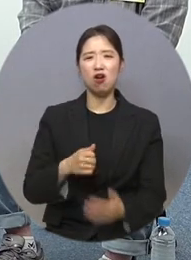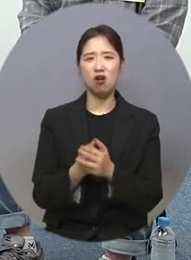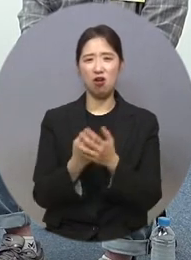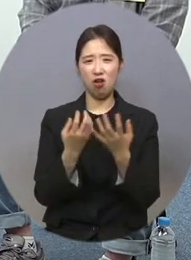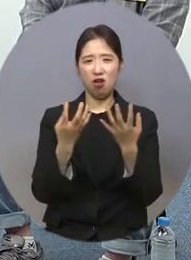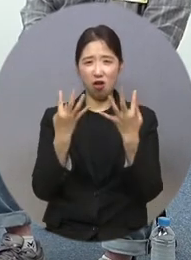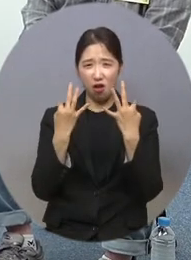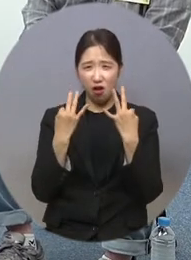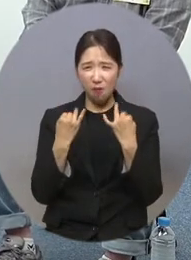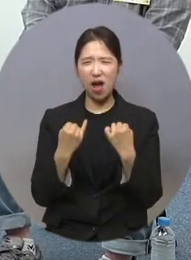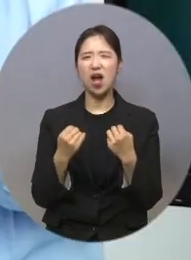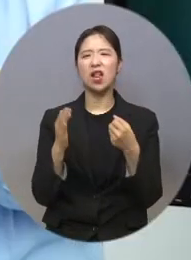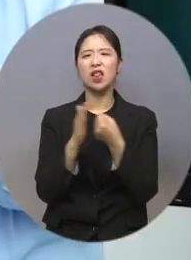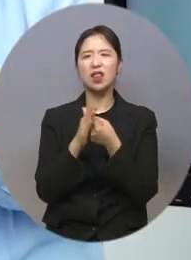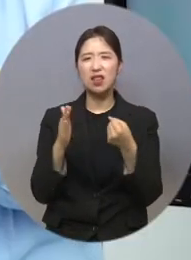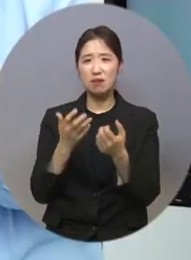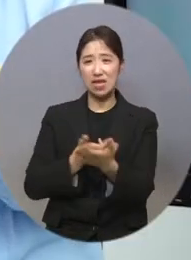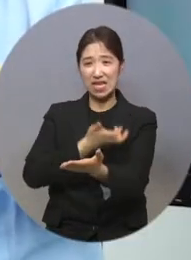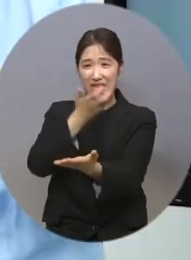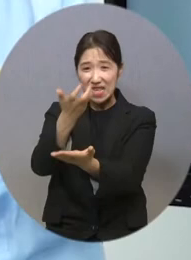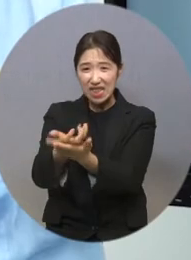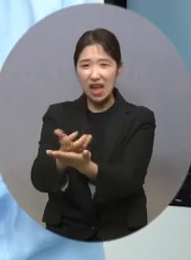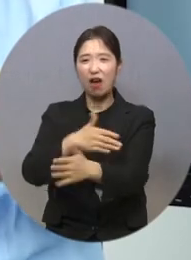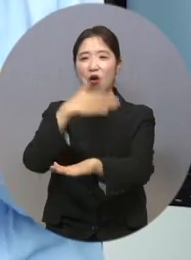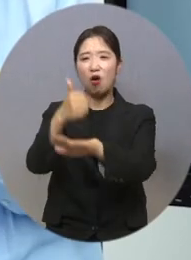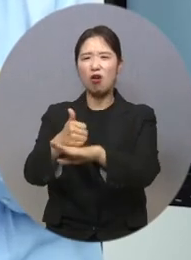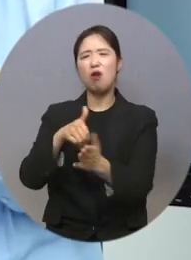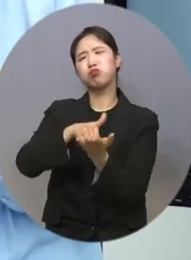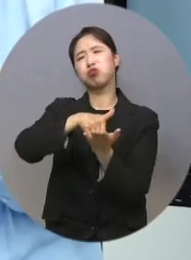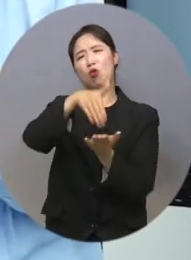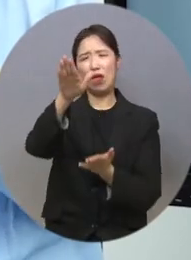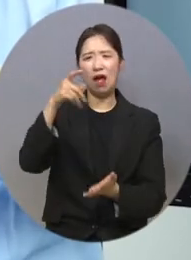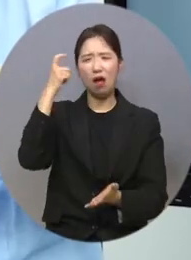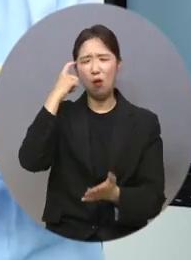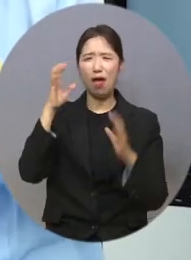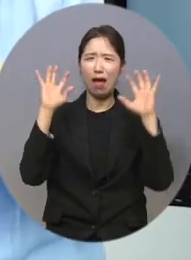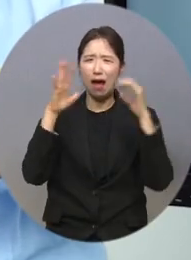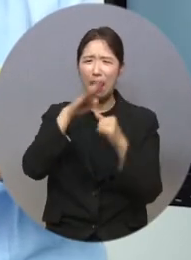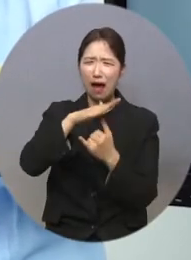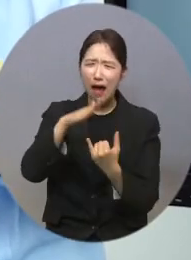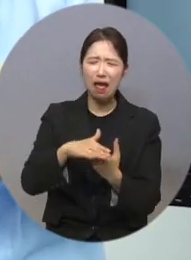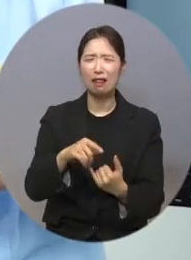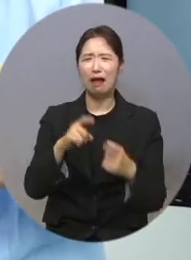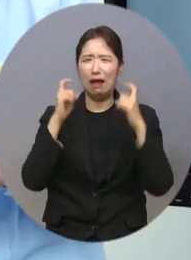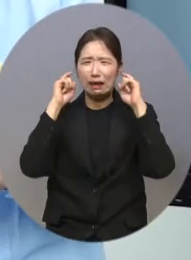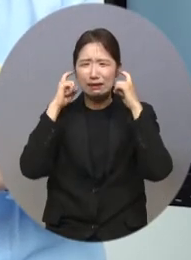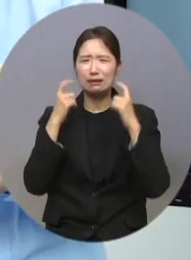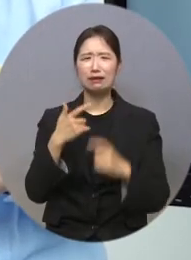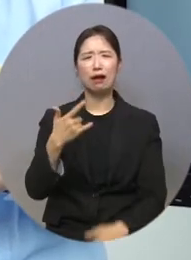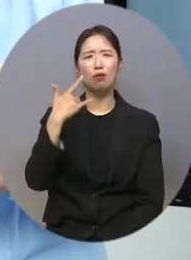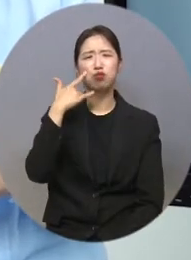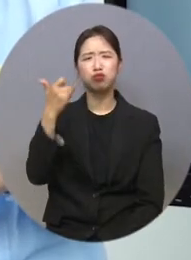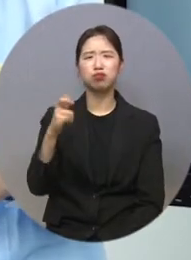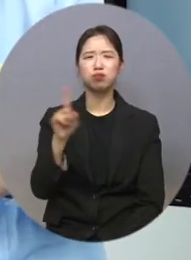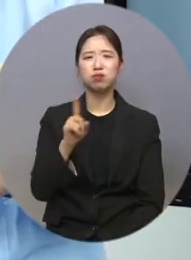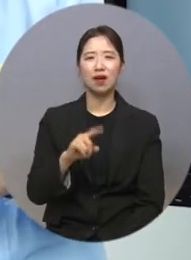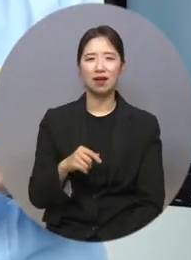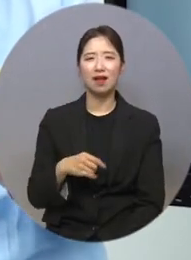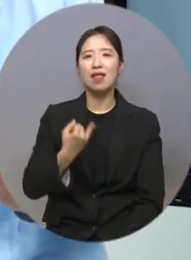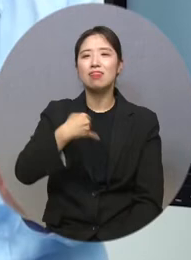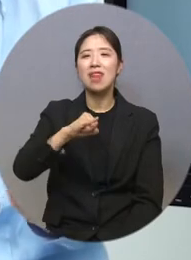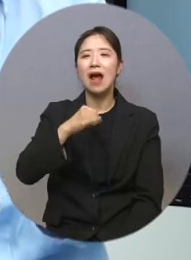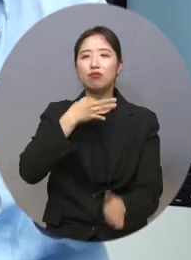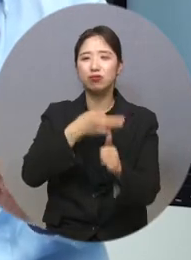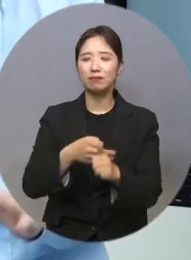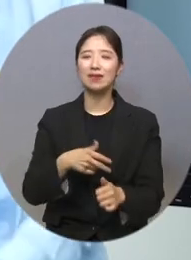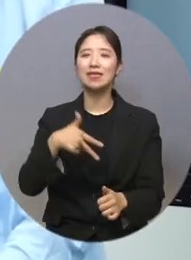가면 곧 쫓겨나요. 아이들 시끄럽지, 엄마, 아빠, 딸들 이름 부를 때 지은아 이렇게